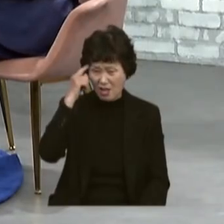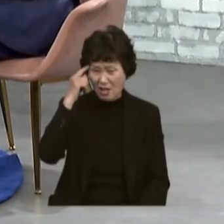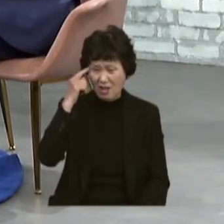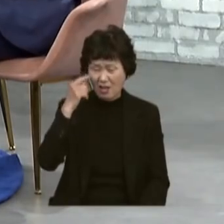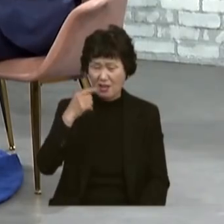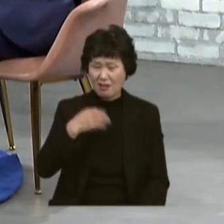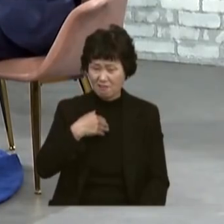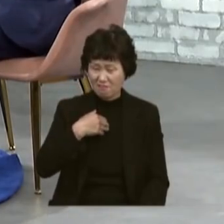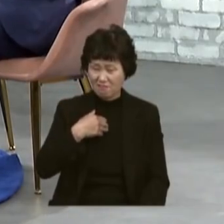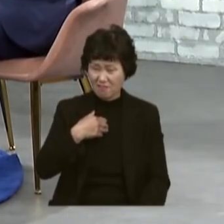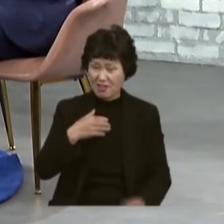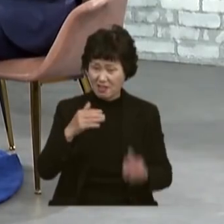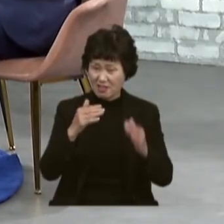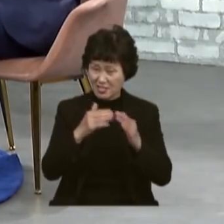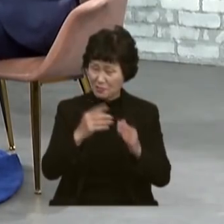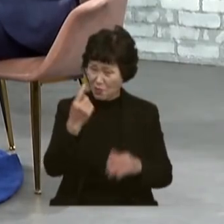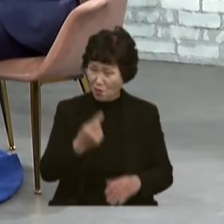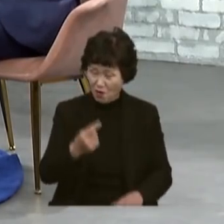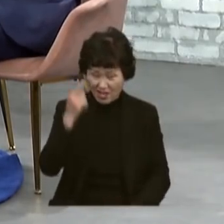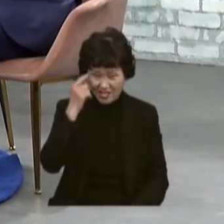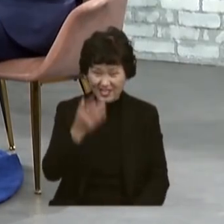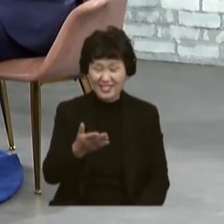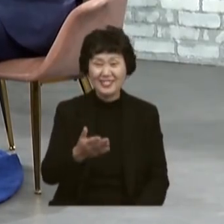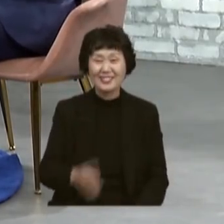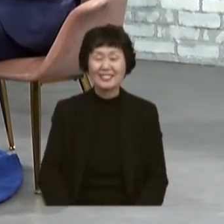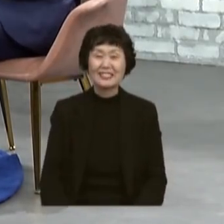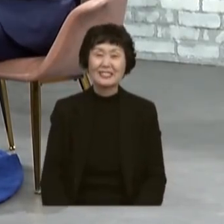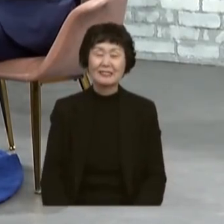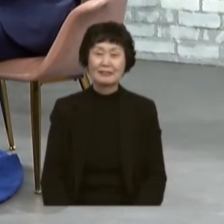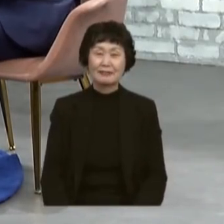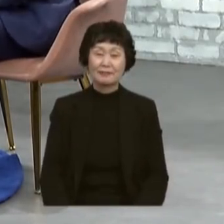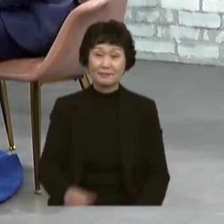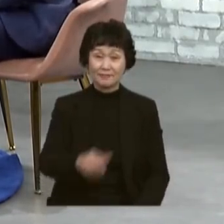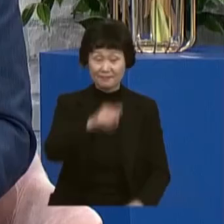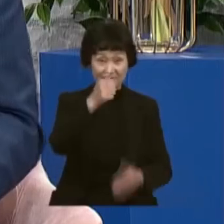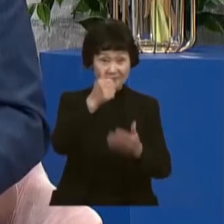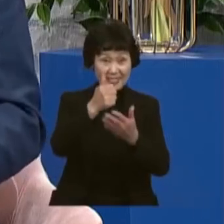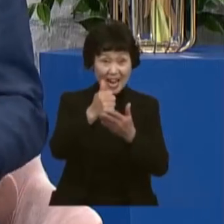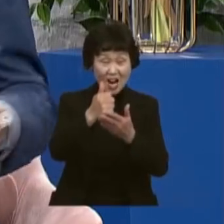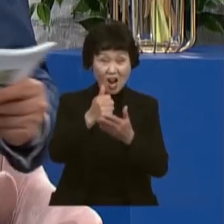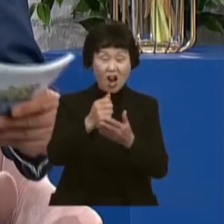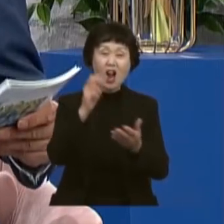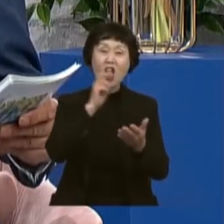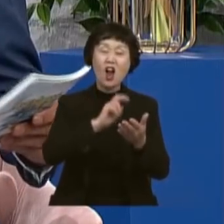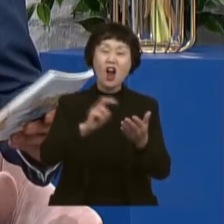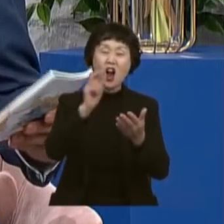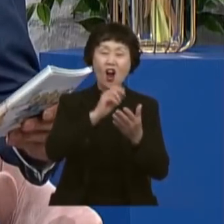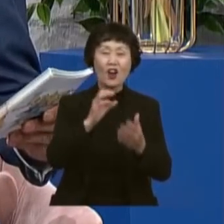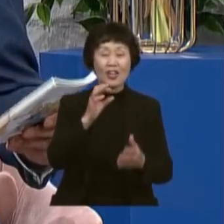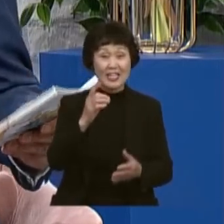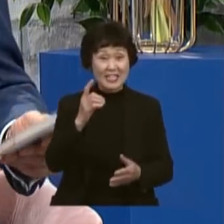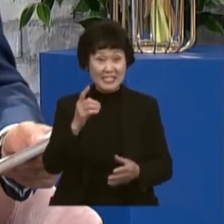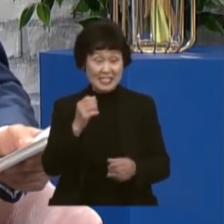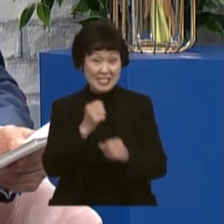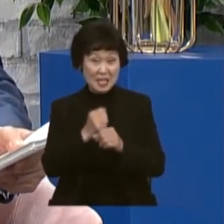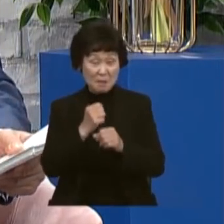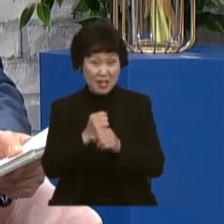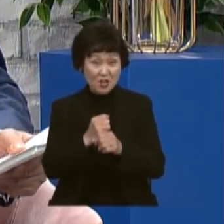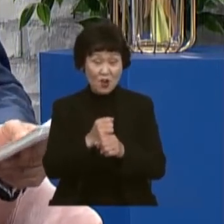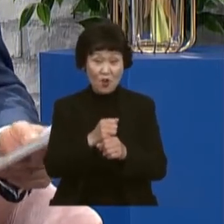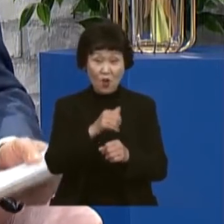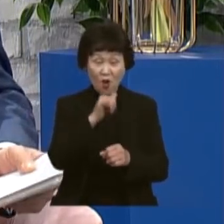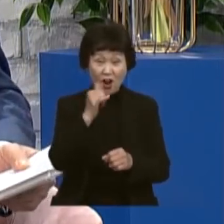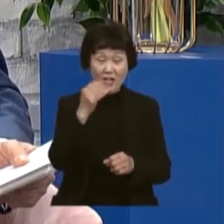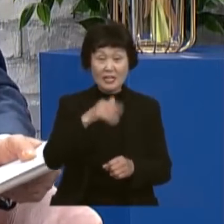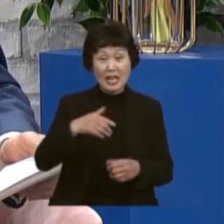장로님이 이렇게 큰 무대에 많이 쓰고 뭐 몇백만 장 뭐 CD가 팔리고 그러니까 사람들이 뭐 그리고 다음에 그 간이식 수술이 돈이 많이 들어요.